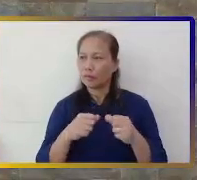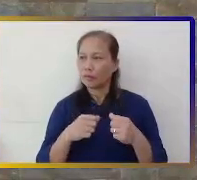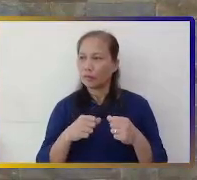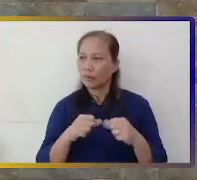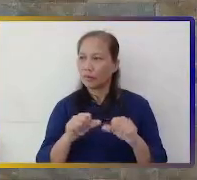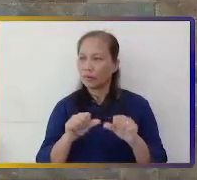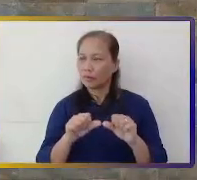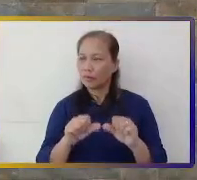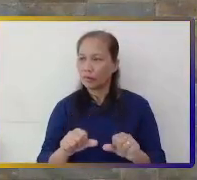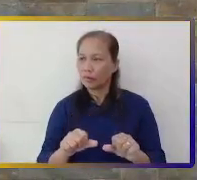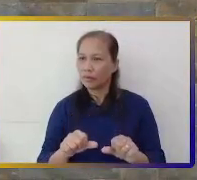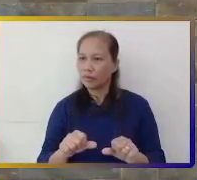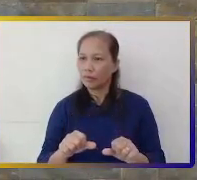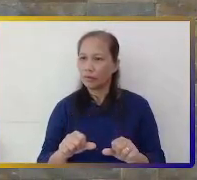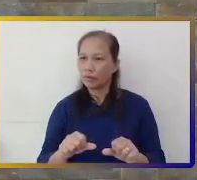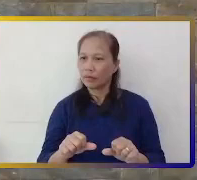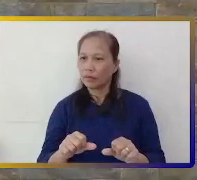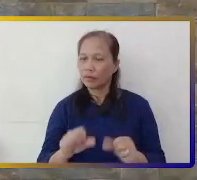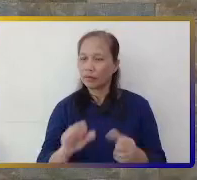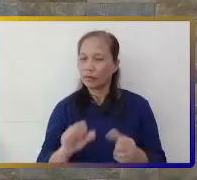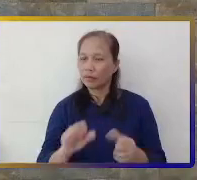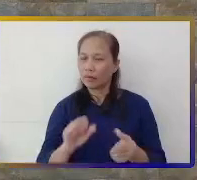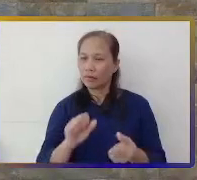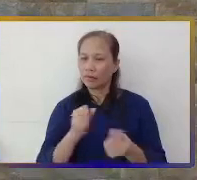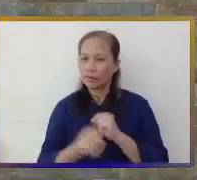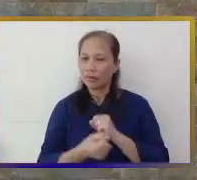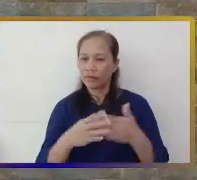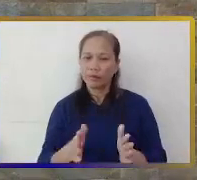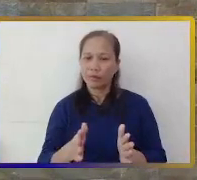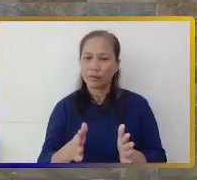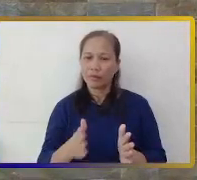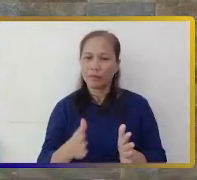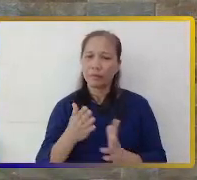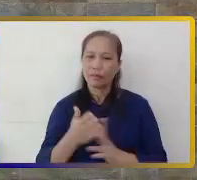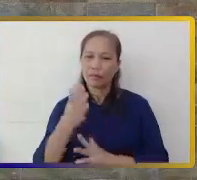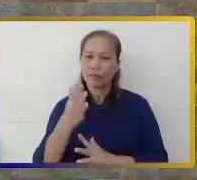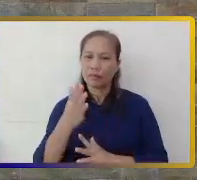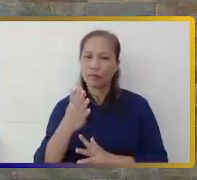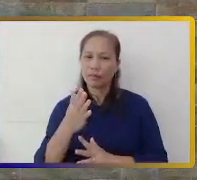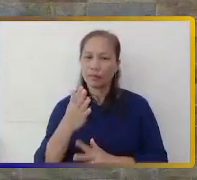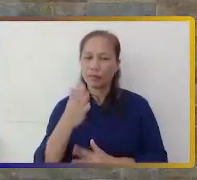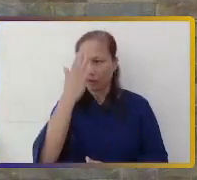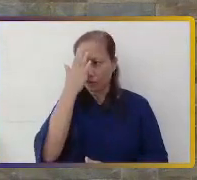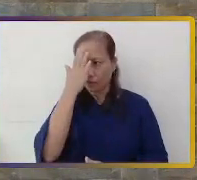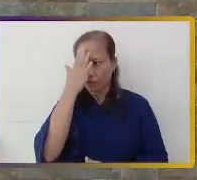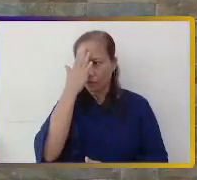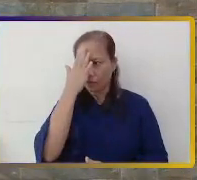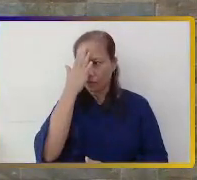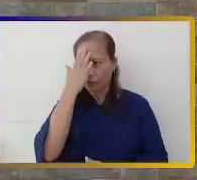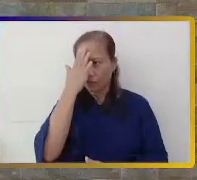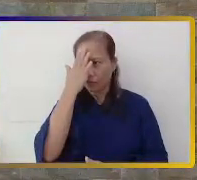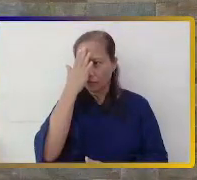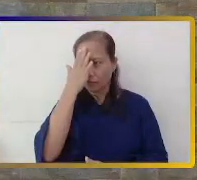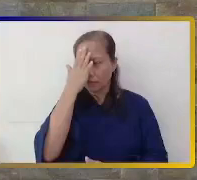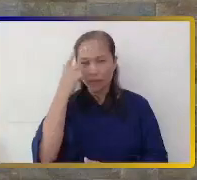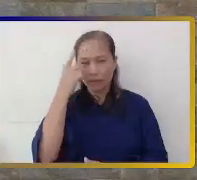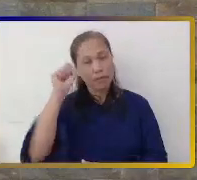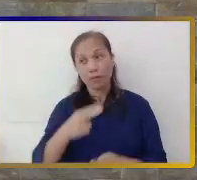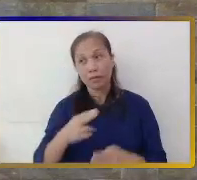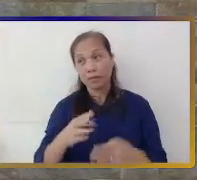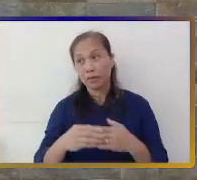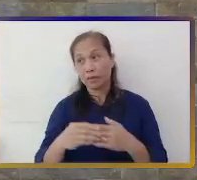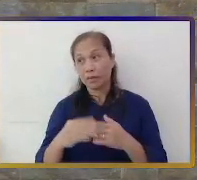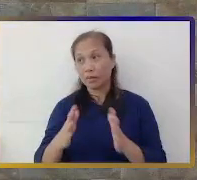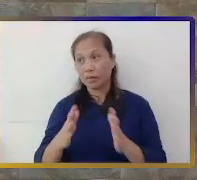Nagpalit lang ng leader kaya kinilala sila ayon sa kanilang leader you see pero the same pa rin yung distinction na